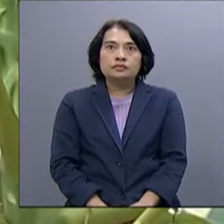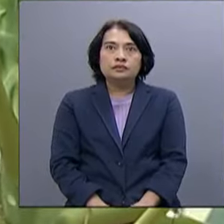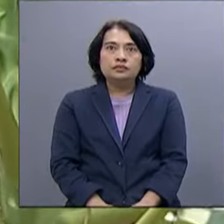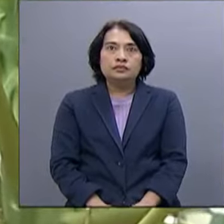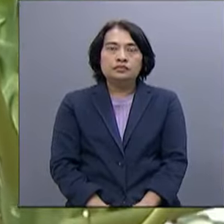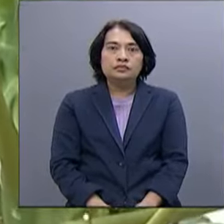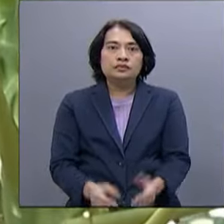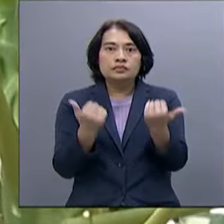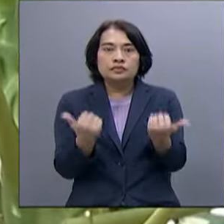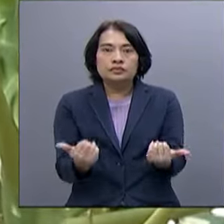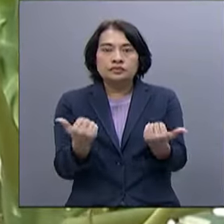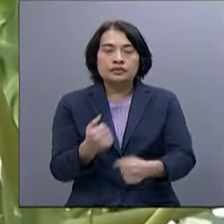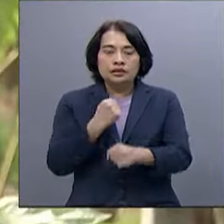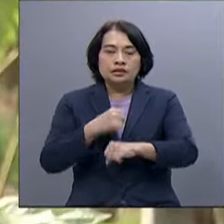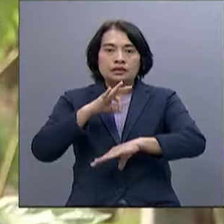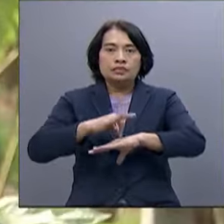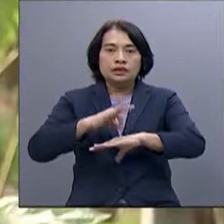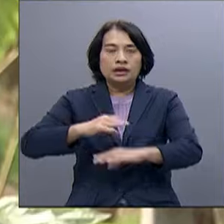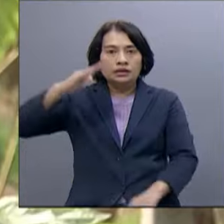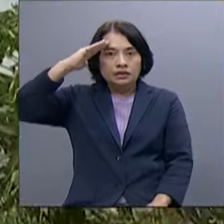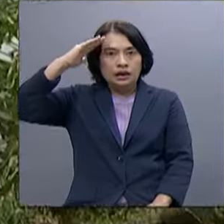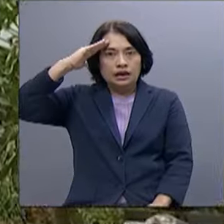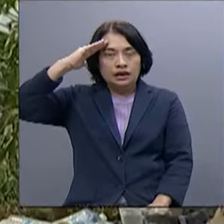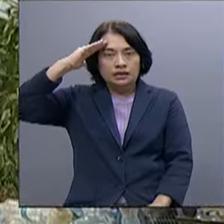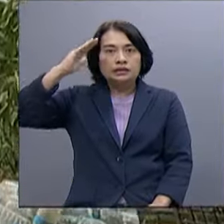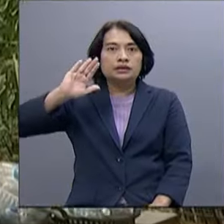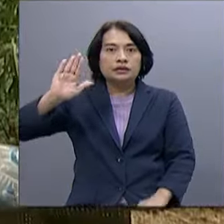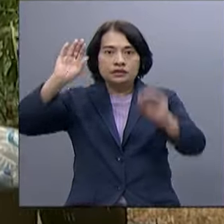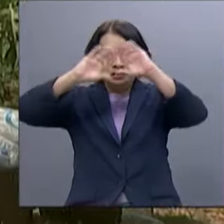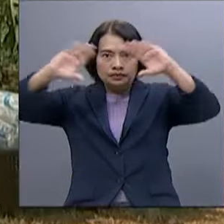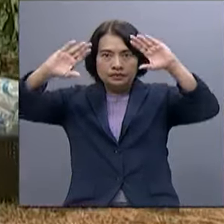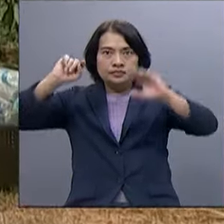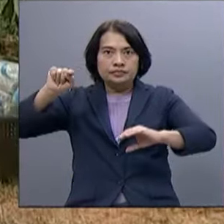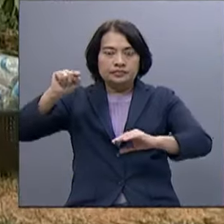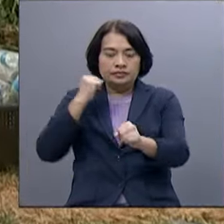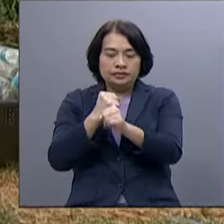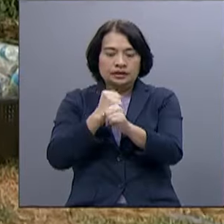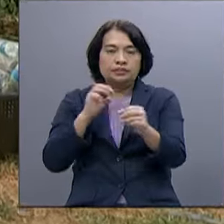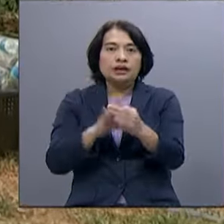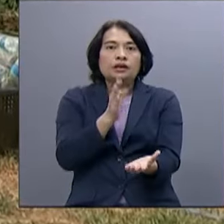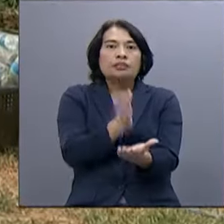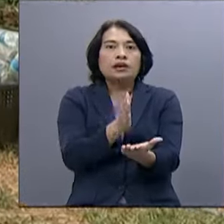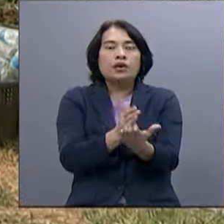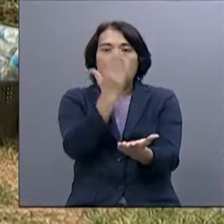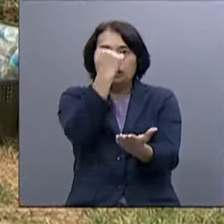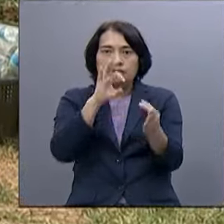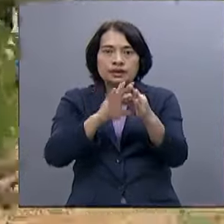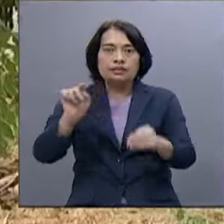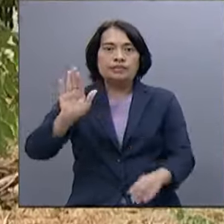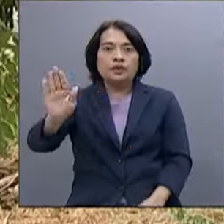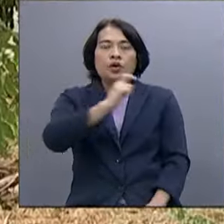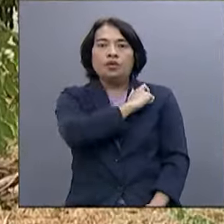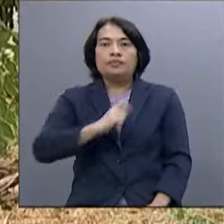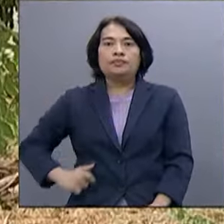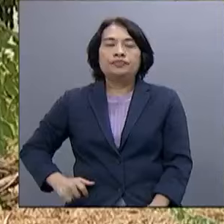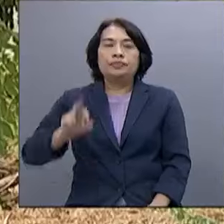ปัจจุบันรับราชการทหารอยู่นะครับที่ได้มาทำมะละกอเพราะว่ามีแนวความคิดศาสตร์พระราชาครับของวงในหลวงรัชกาลที่9และรัชกาล